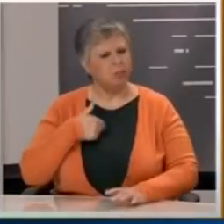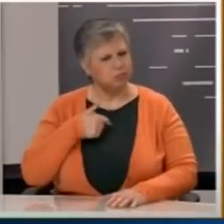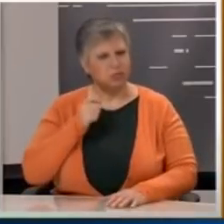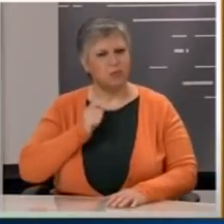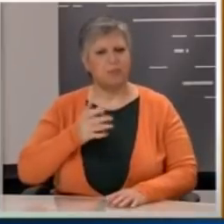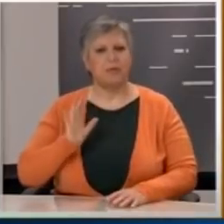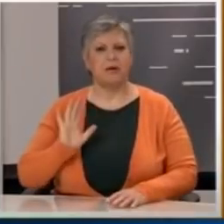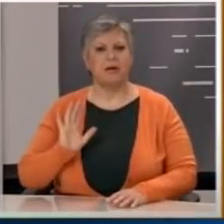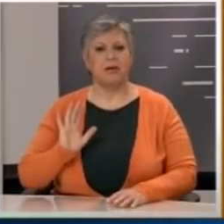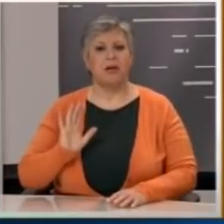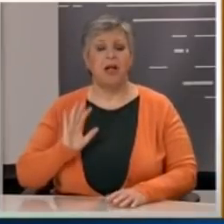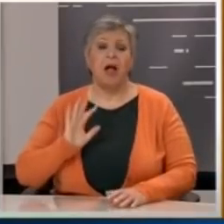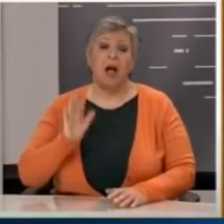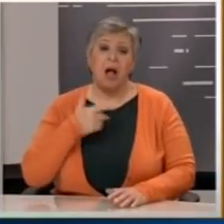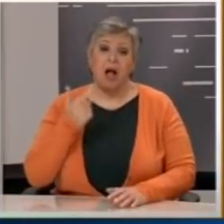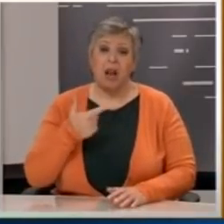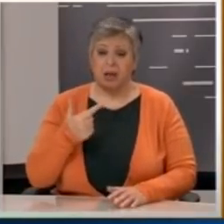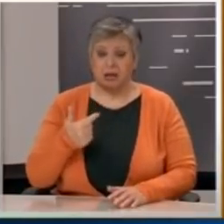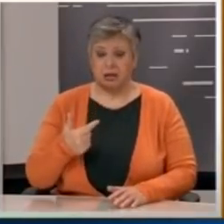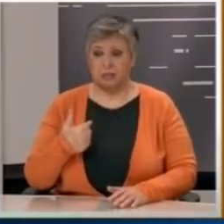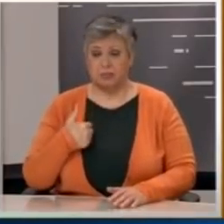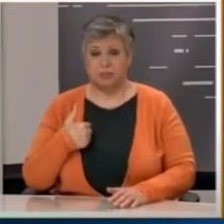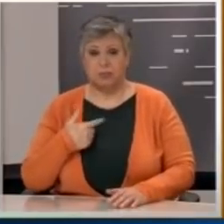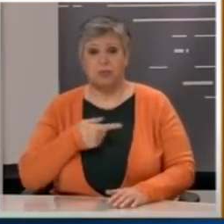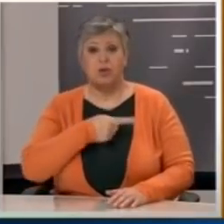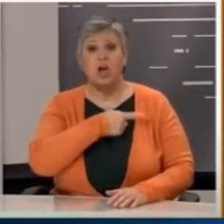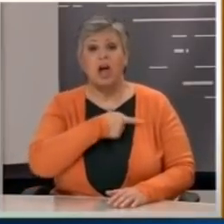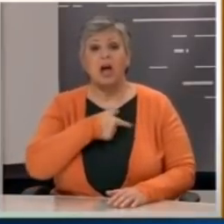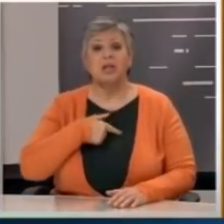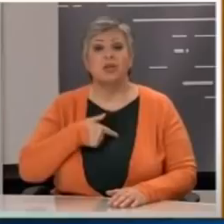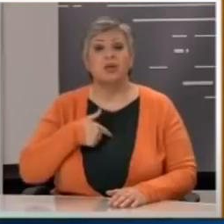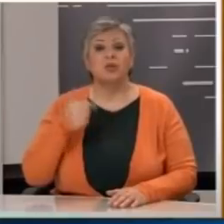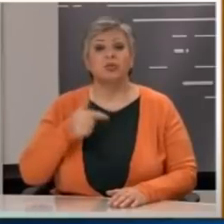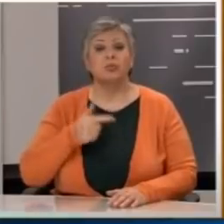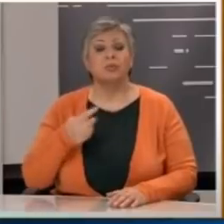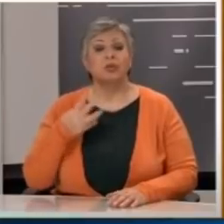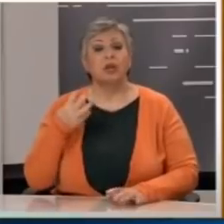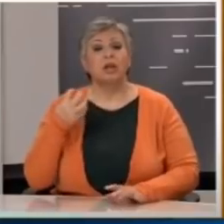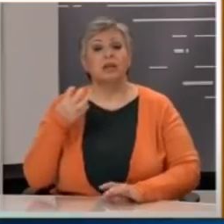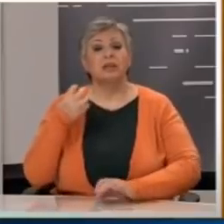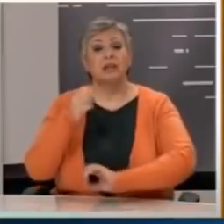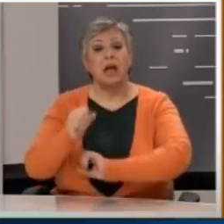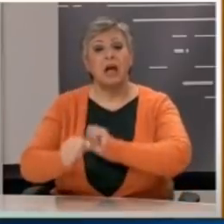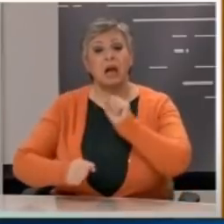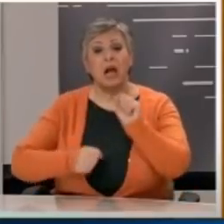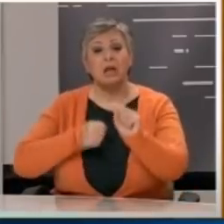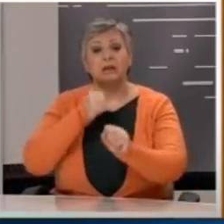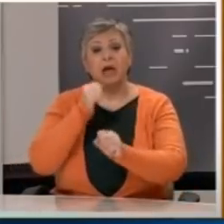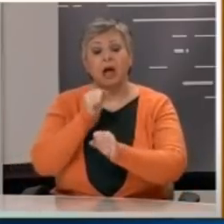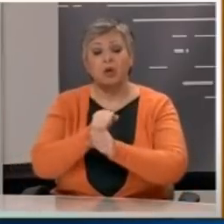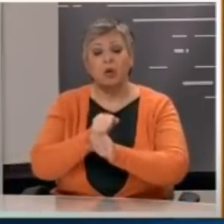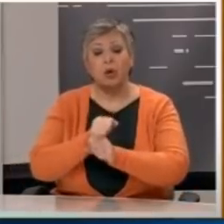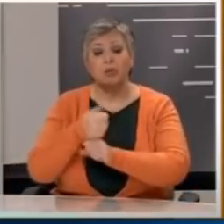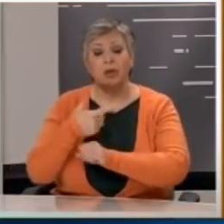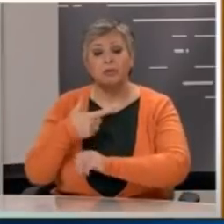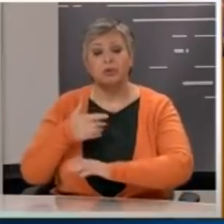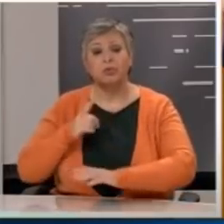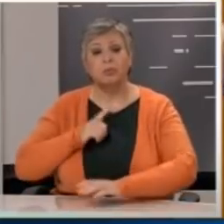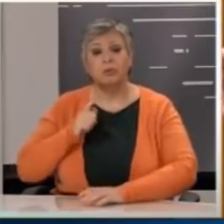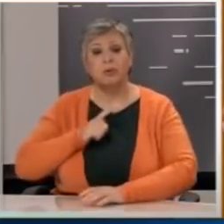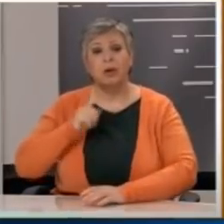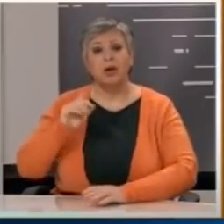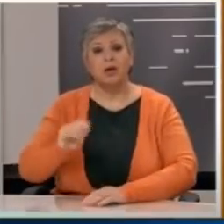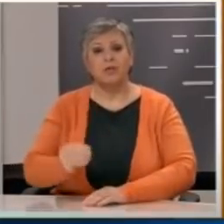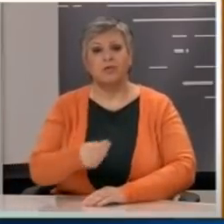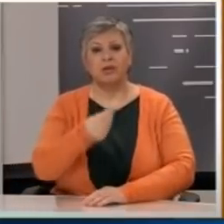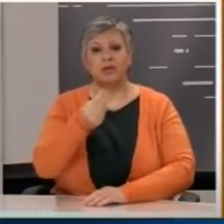αντιλέγει. Αλλά και το να μιλάει ο αρχηγός ενός κόμματος που έκανε 40 χρόνια να μπει στη Βουλή να πει κάποια πράγματα, ο ίδιος